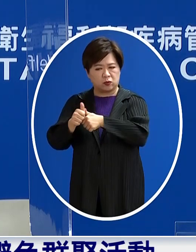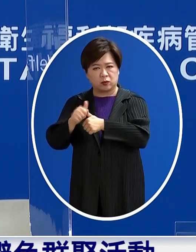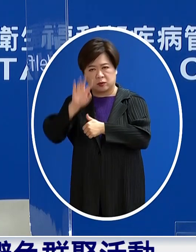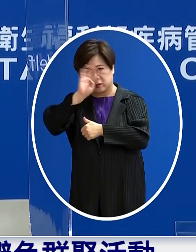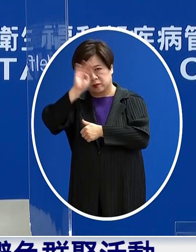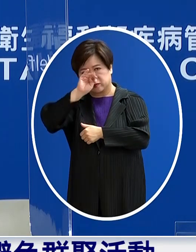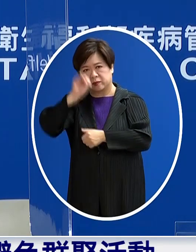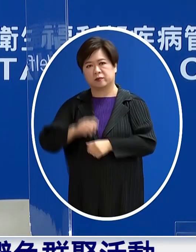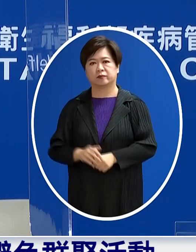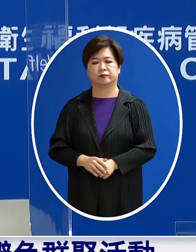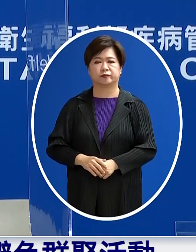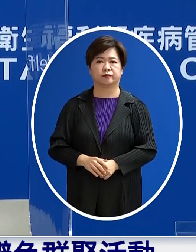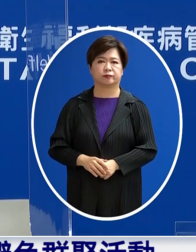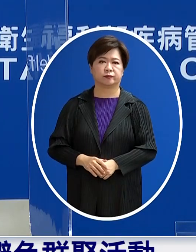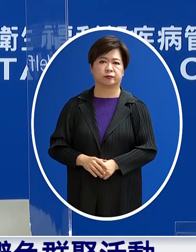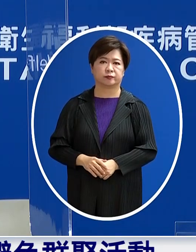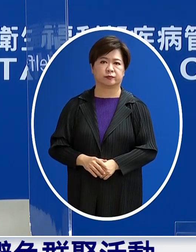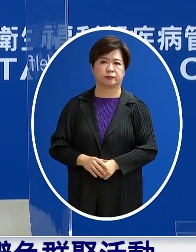哈。那就